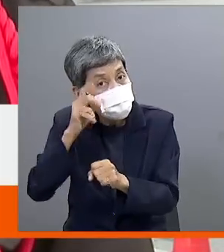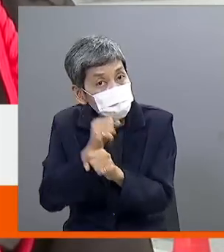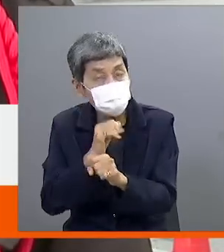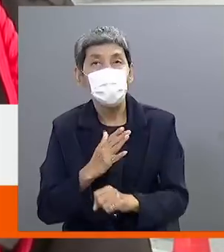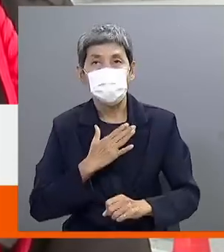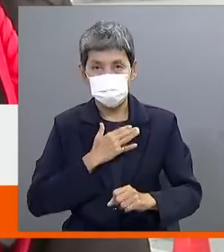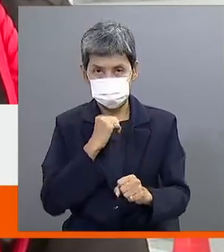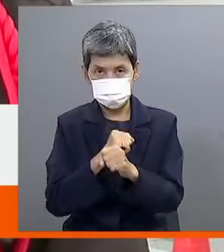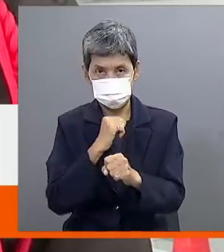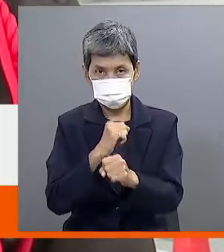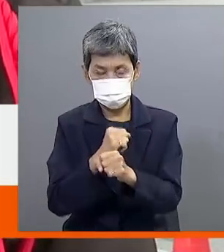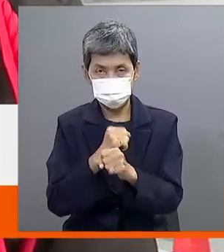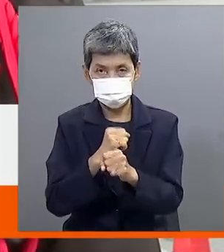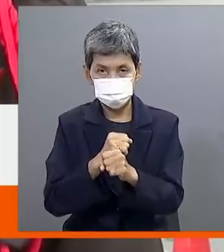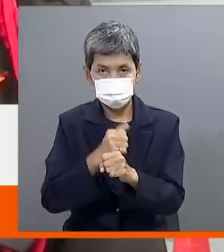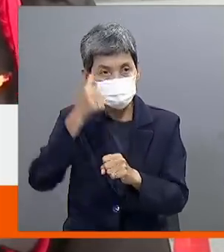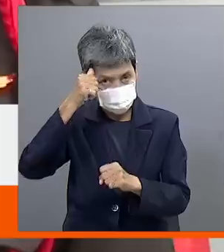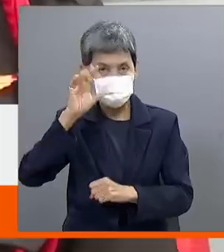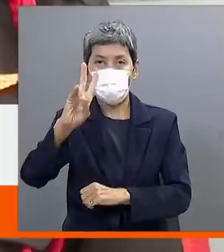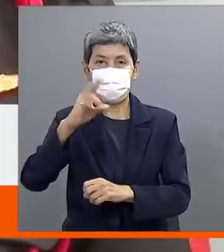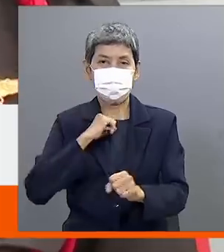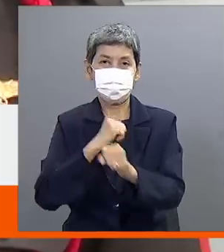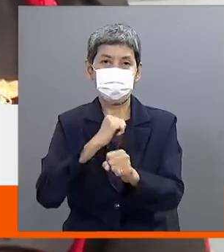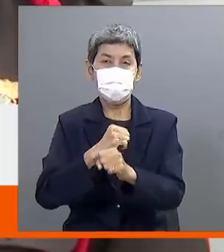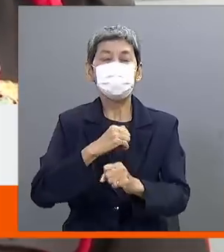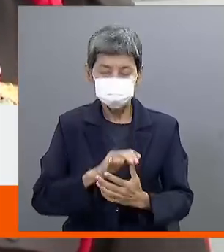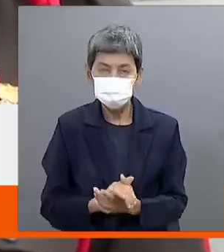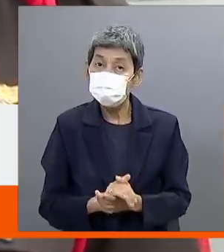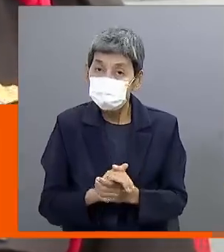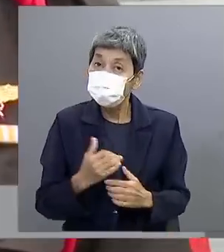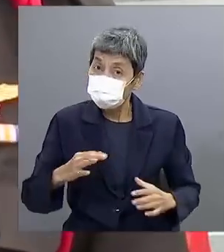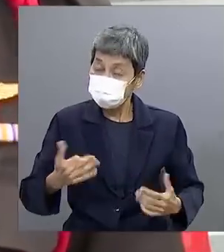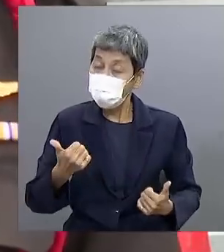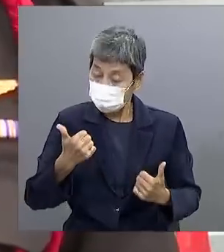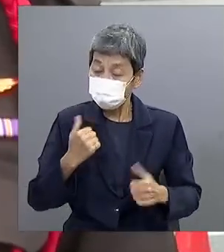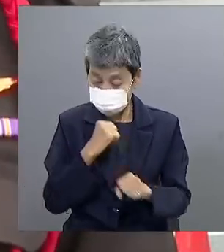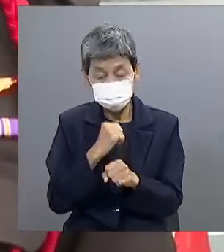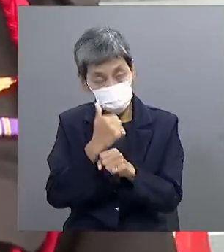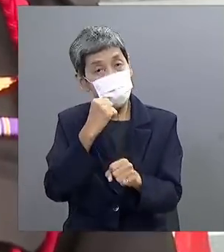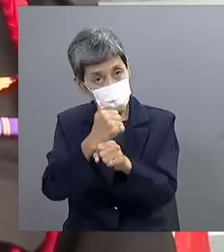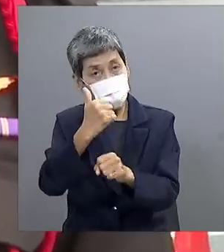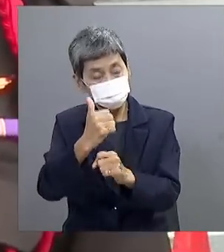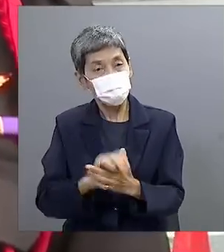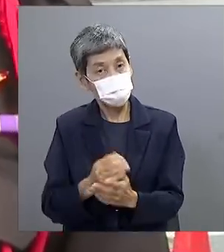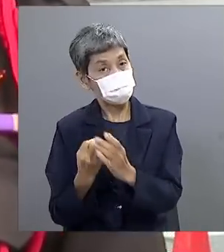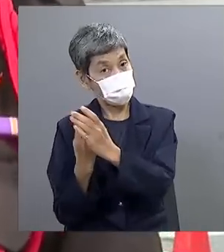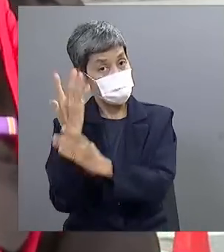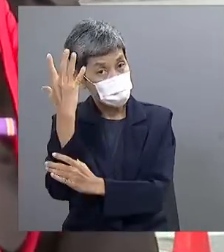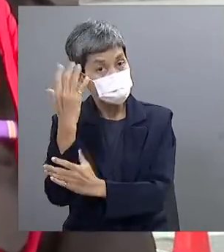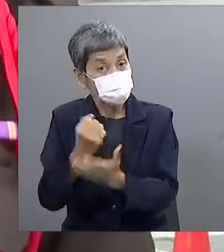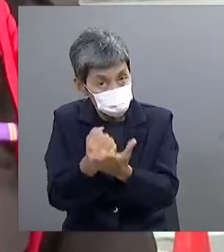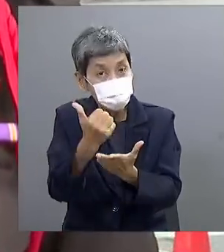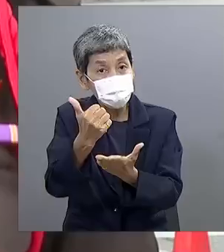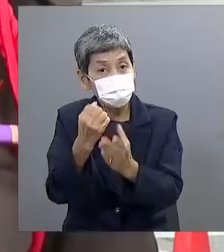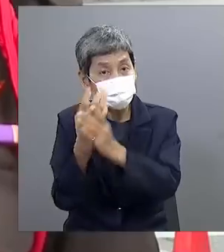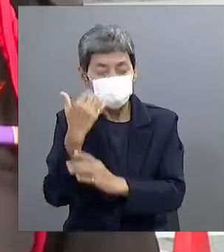าน เจ็ดวัน เลยครับ ก็อยู่ได ้อยู่ได้ครับ แสดงว่าต้นไม้มีผลเยอะจริง ต้น